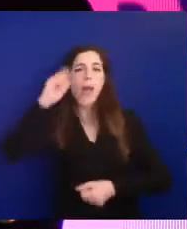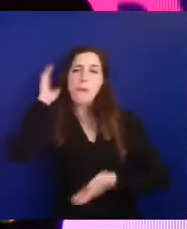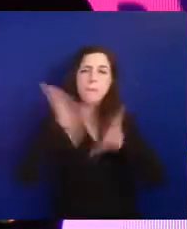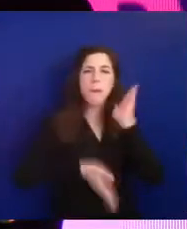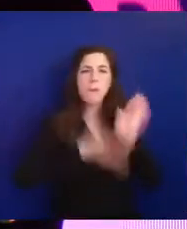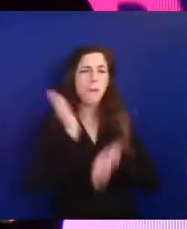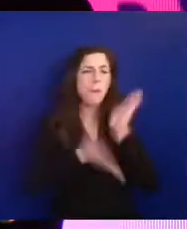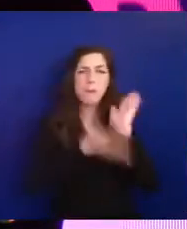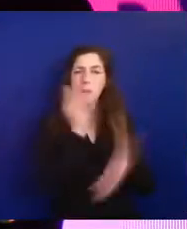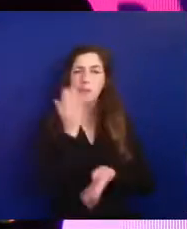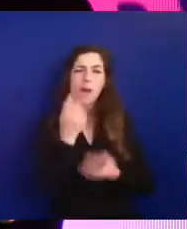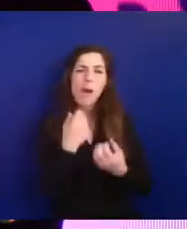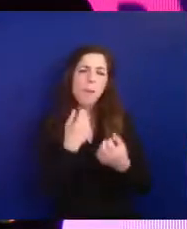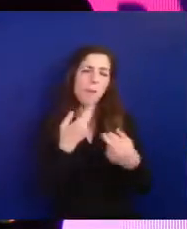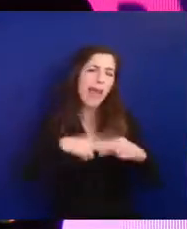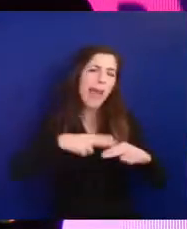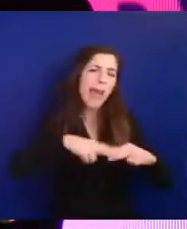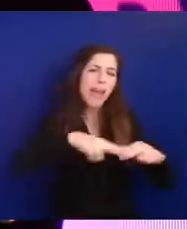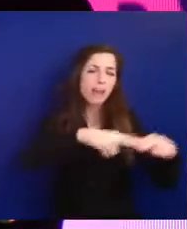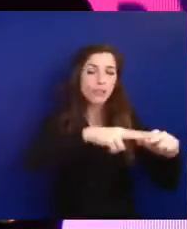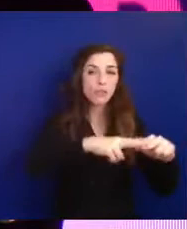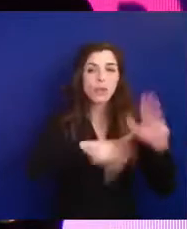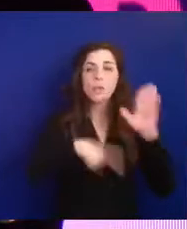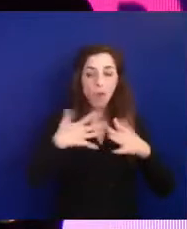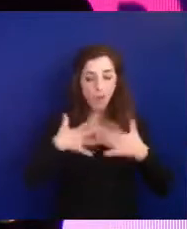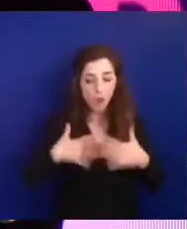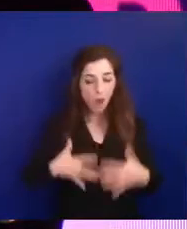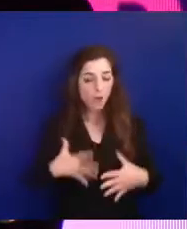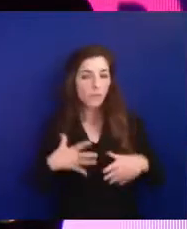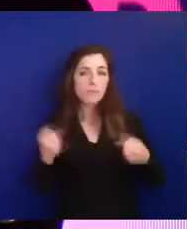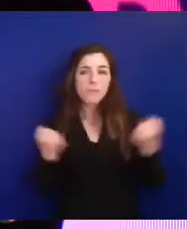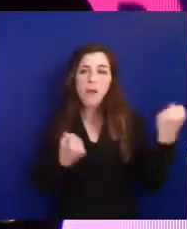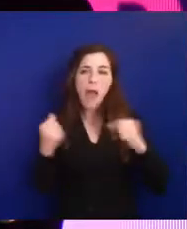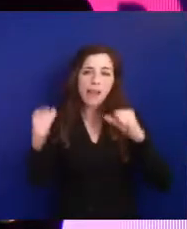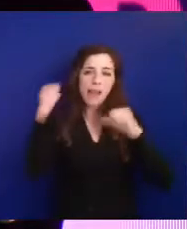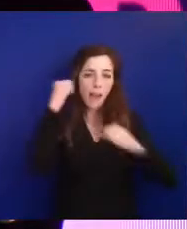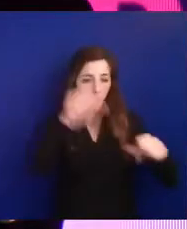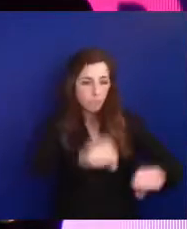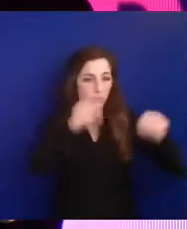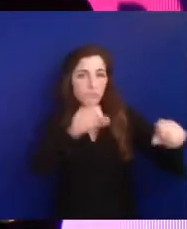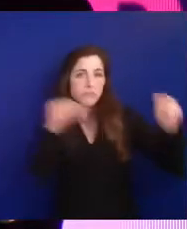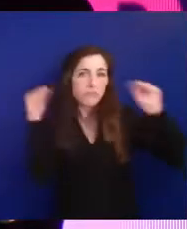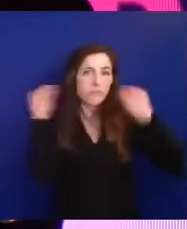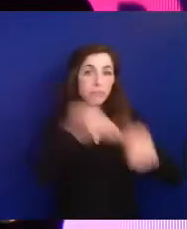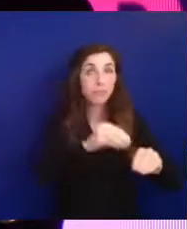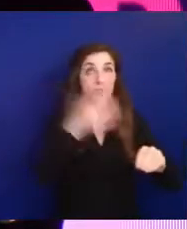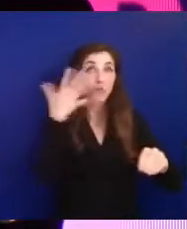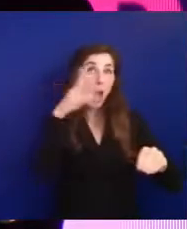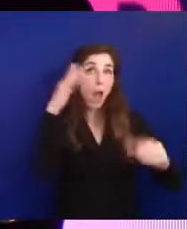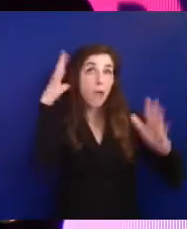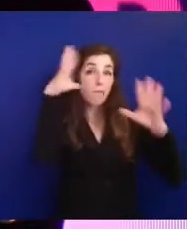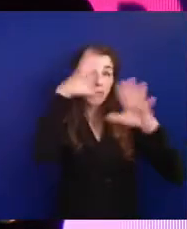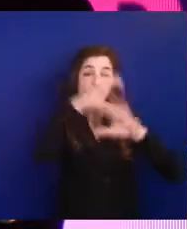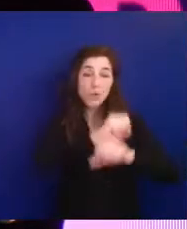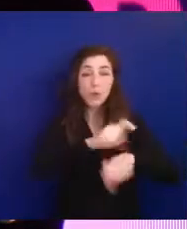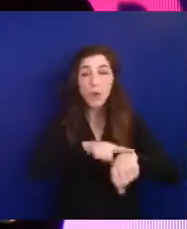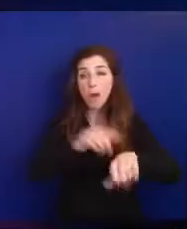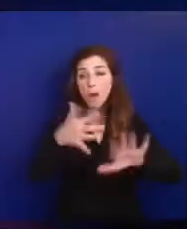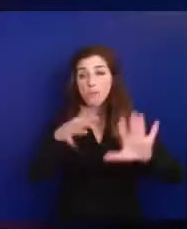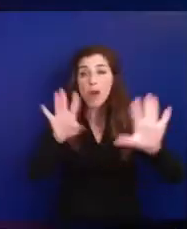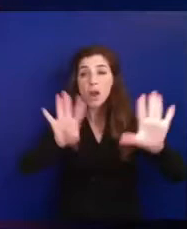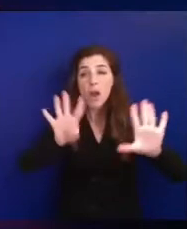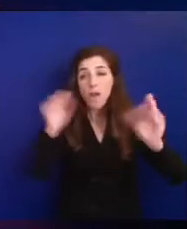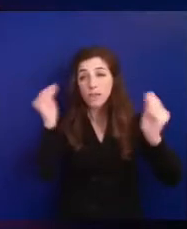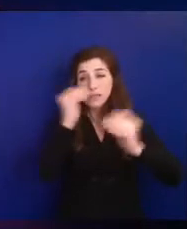ma non mi misero nel portabagagli potevano essere le 21 nel frattempo era giunta un'altra auto prima